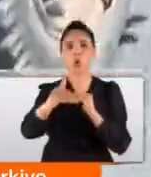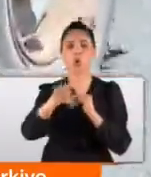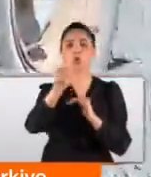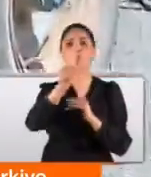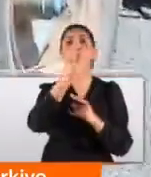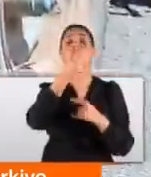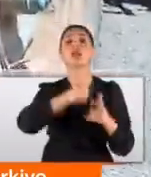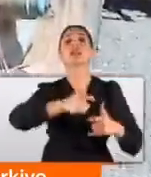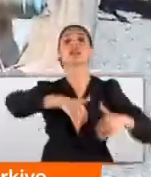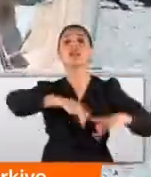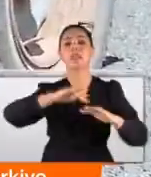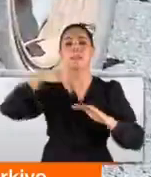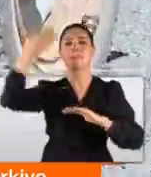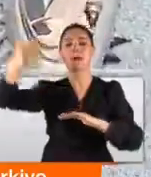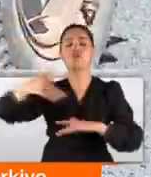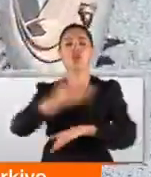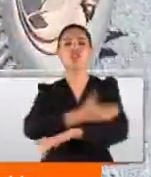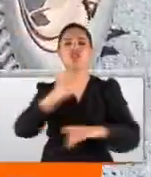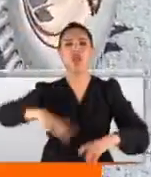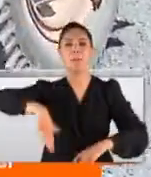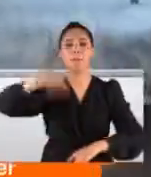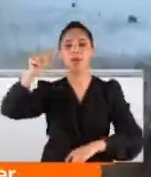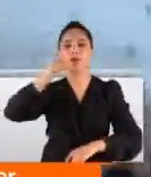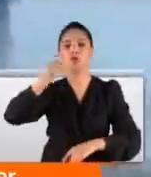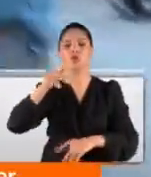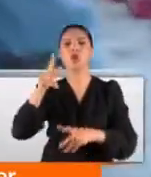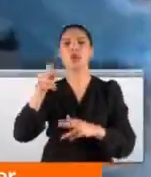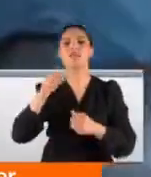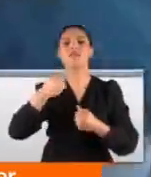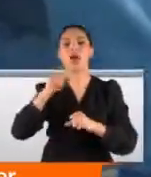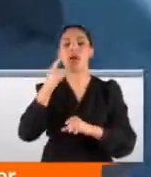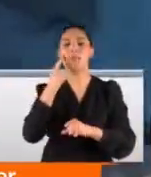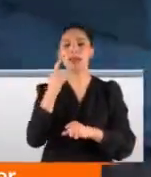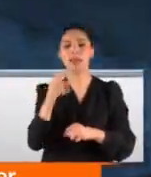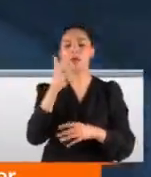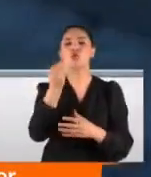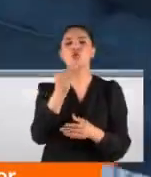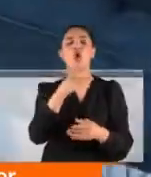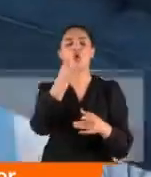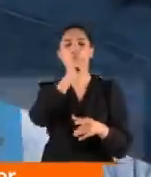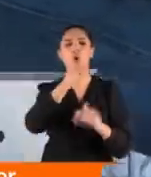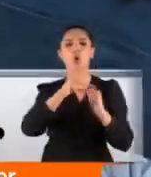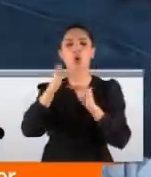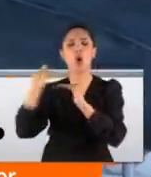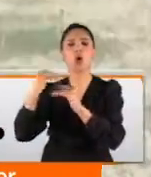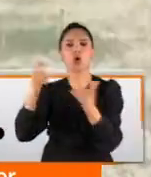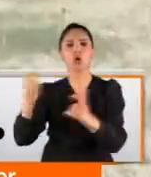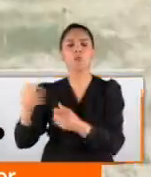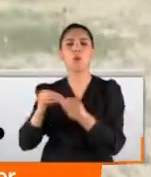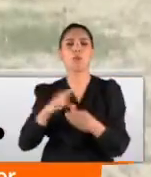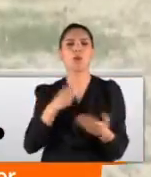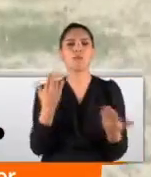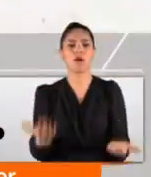değil üstelik. İddia o ki şehir merkezinde susuzluk yaşanmasın diye daha bunun gibi pek çok köyde aynı sorun yaşanıyor.